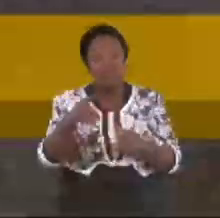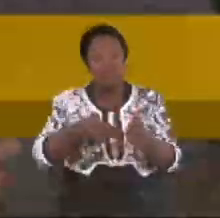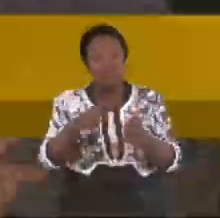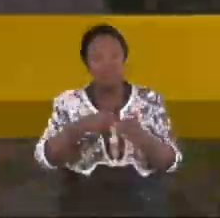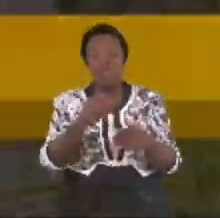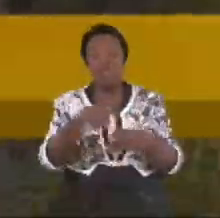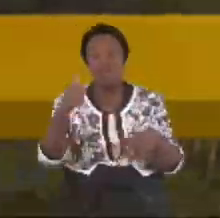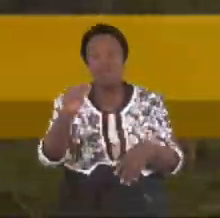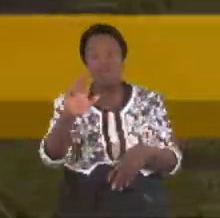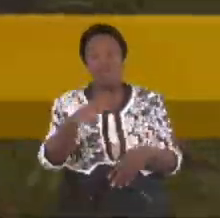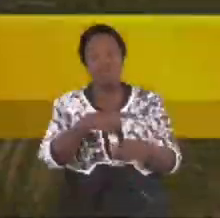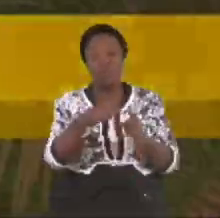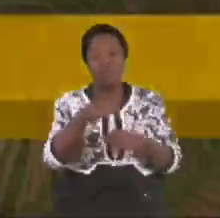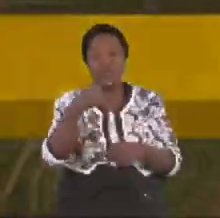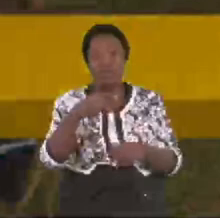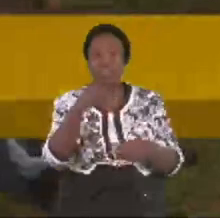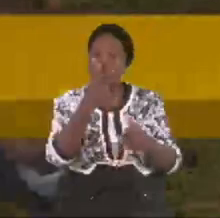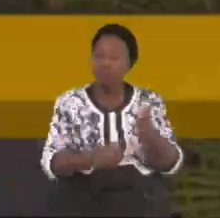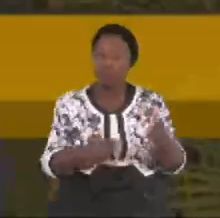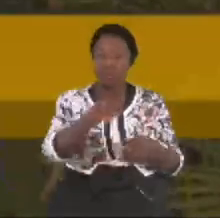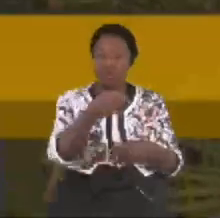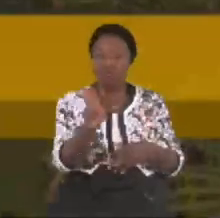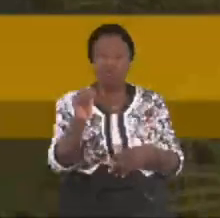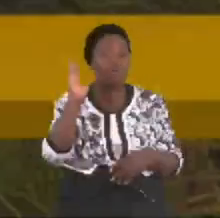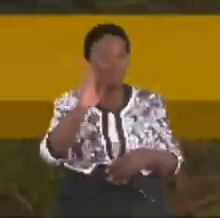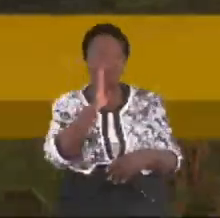dit ce que Jean fera,